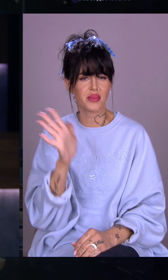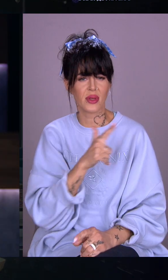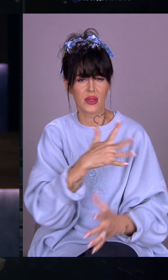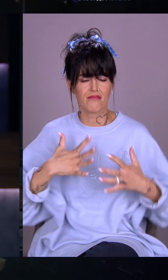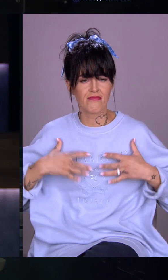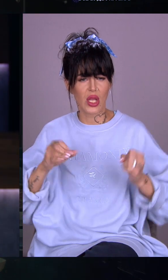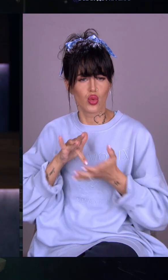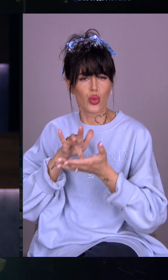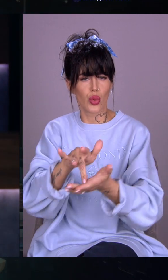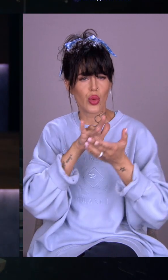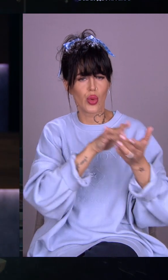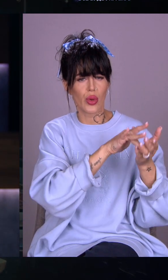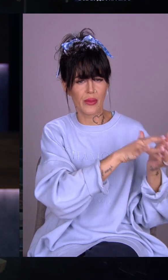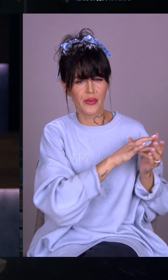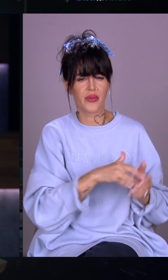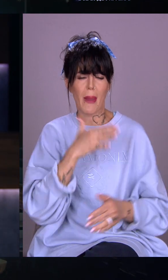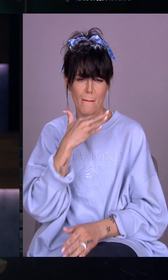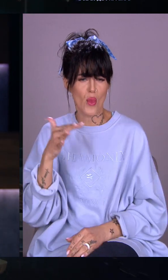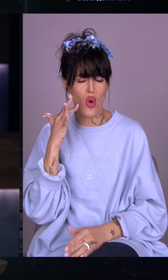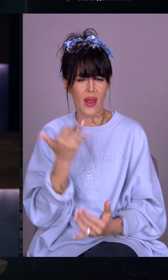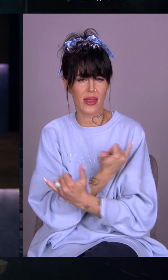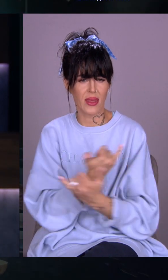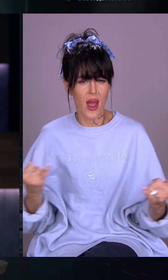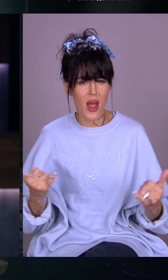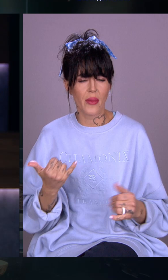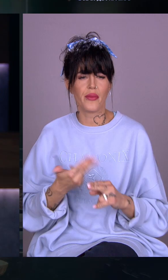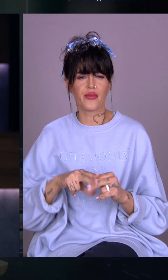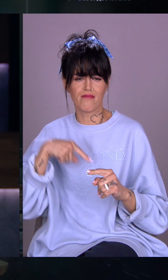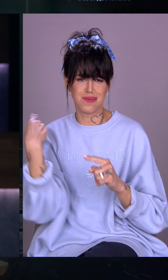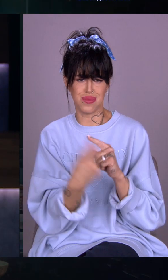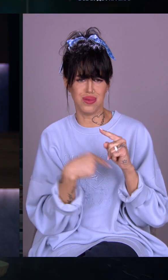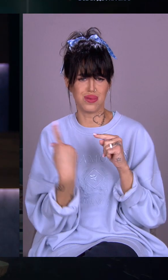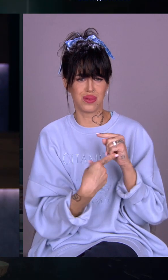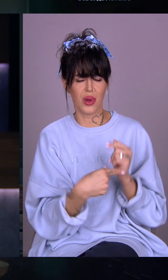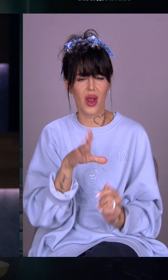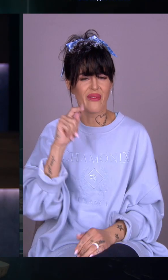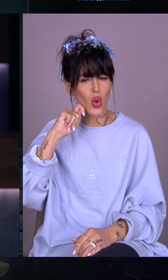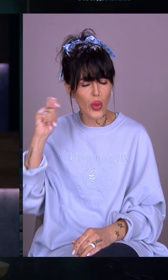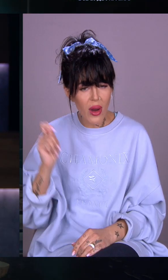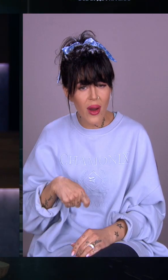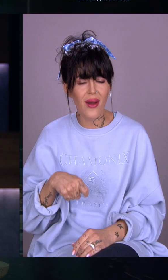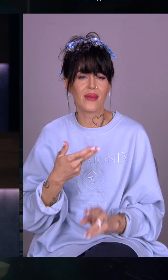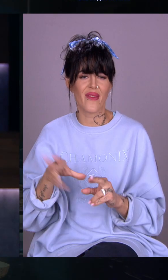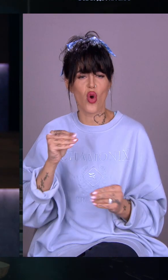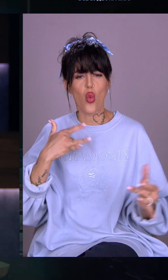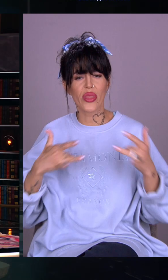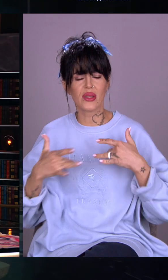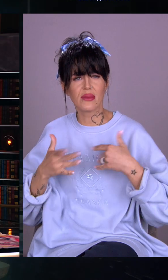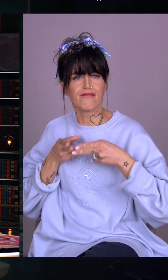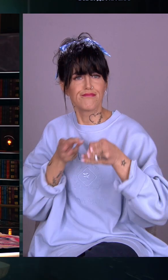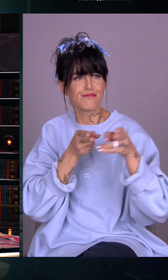ще 6992, це довжина кордонів України, і з концертами об'їхали вже,